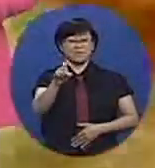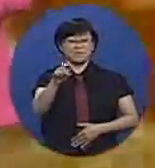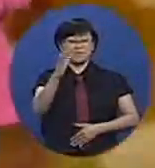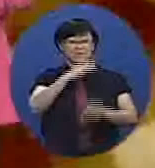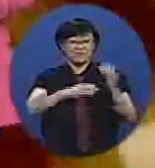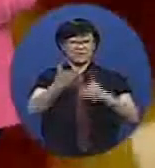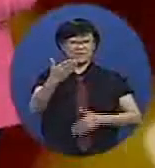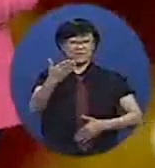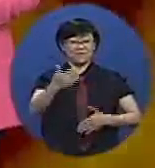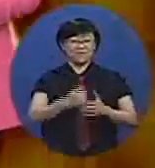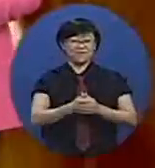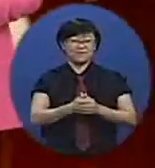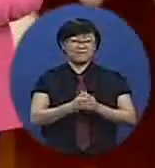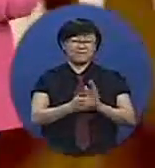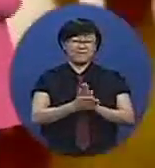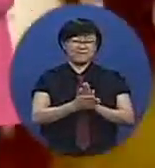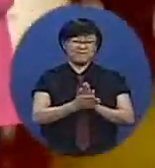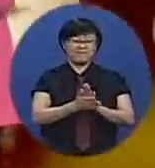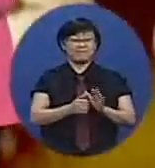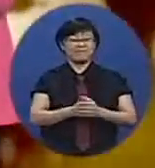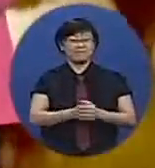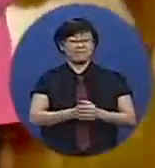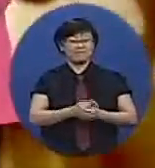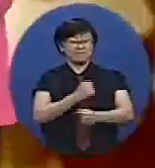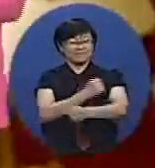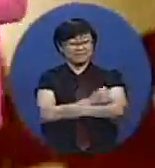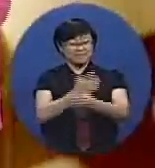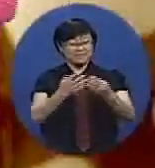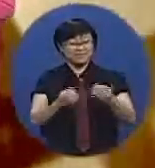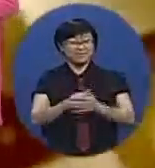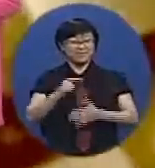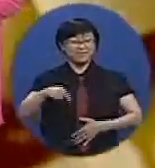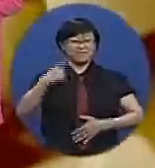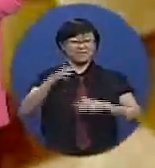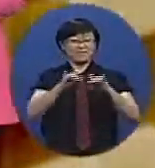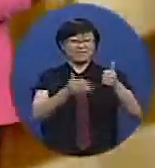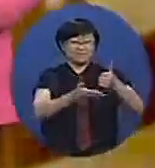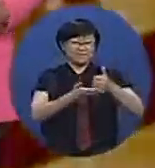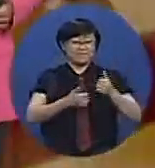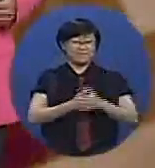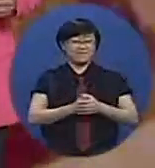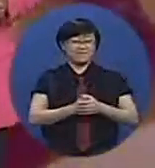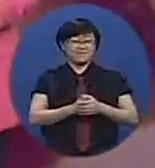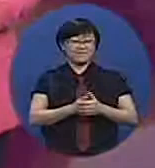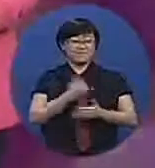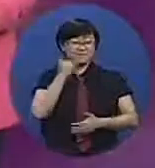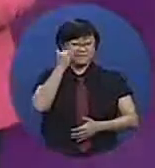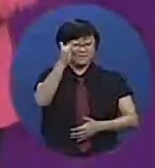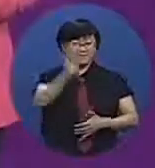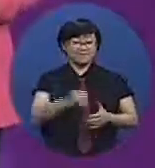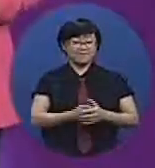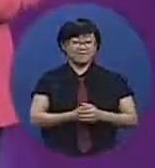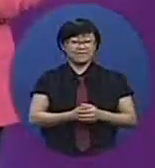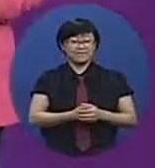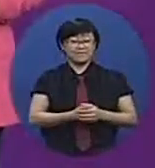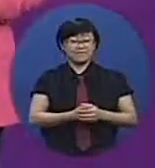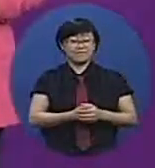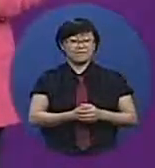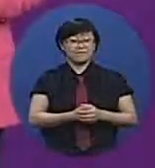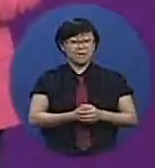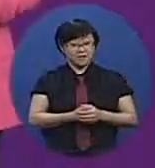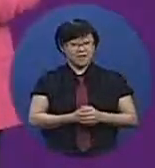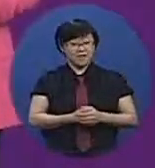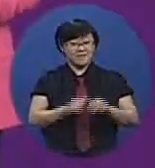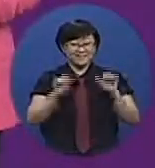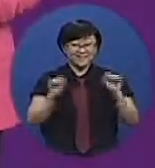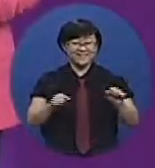10점 보너스 9점입니다. 네 아유 수고하셨습니다. 다음 거 빨리 모셔볼까요? 예예 모시자고요. 네 여보세요. 네.